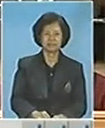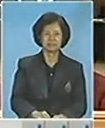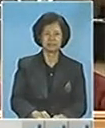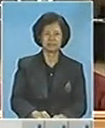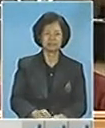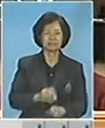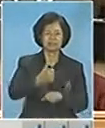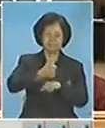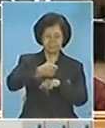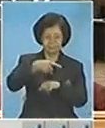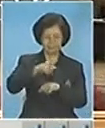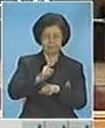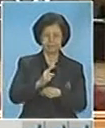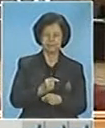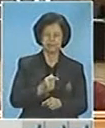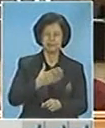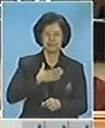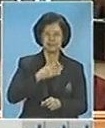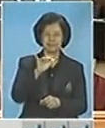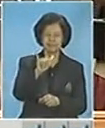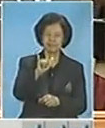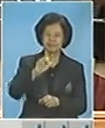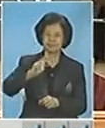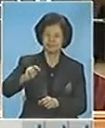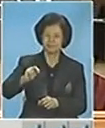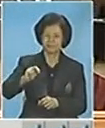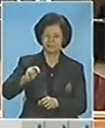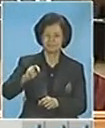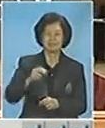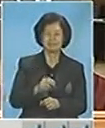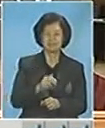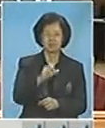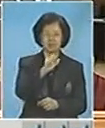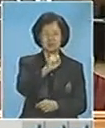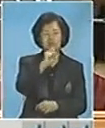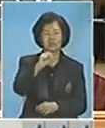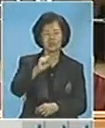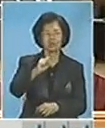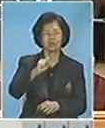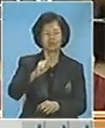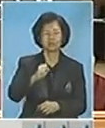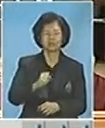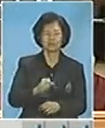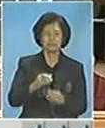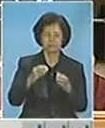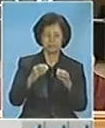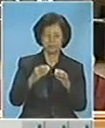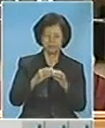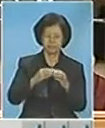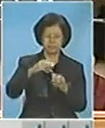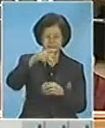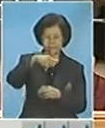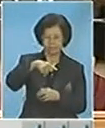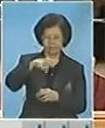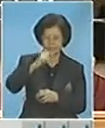กราบเรียนท่านประธานสภาที่เคารพดิฉันนางเยาวนิตเพียงเกตสมาชิกสภาผู้แทนราษฎรแบบบัญชีรายชื่อพรรคเพื่อ